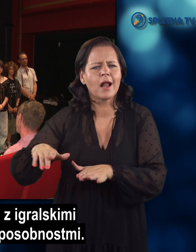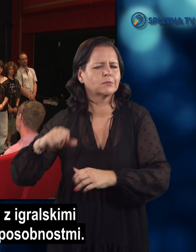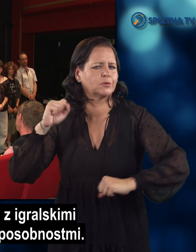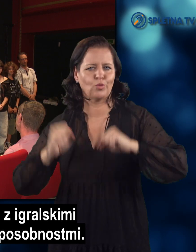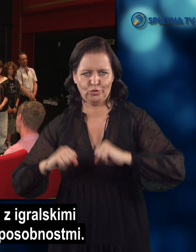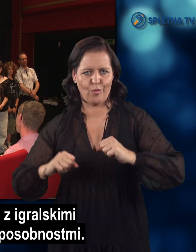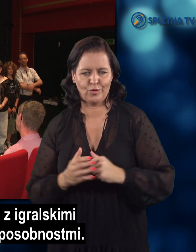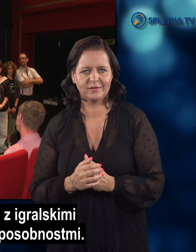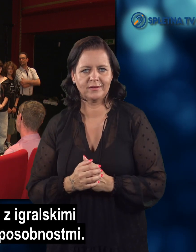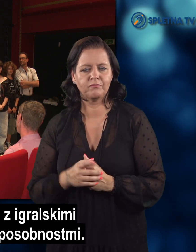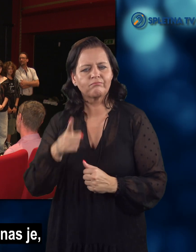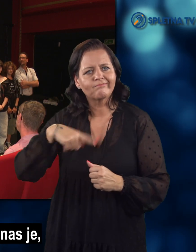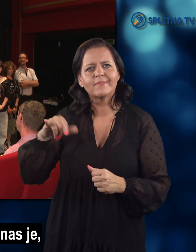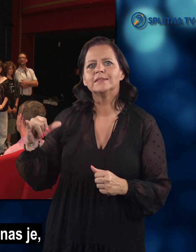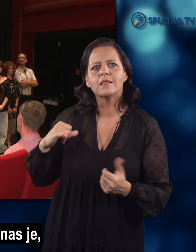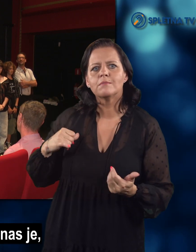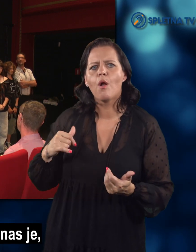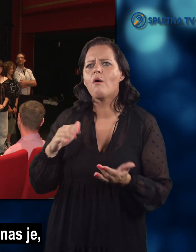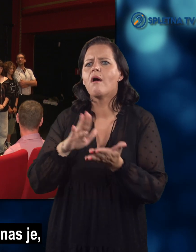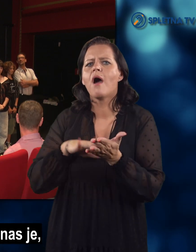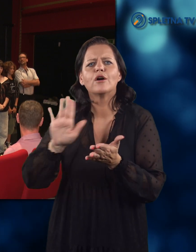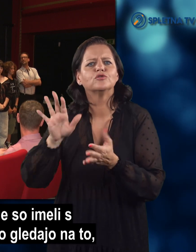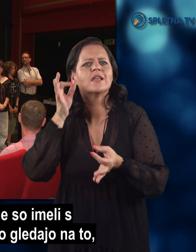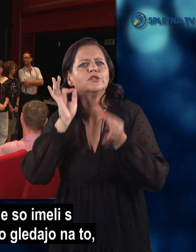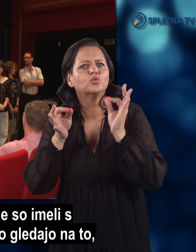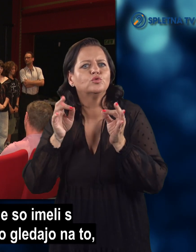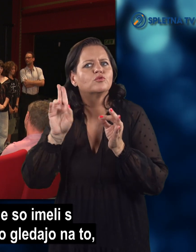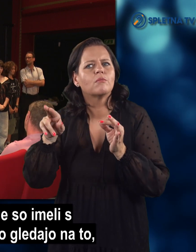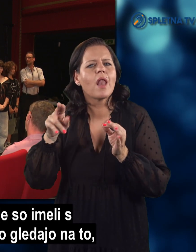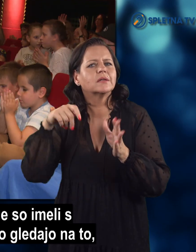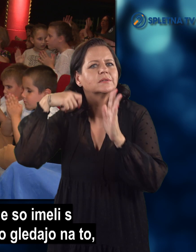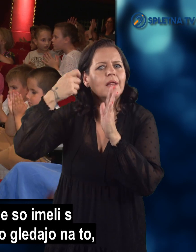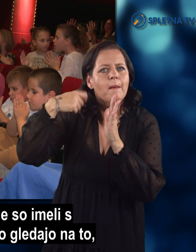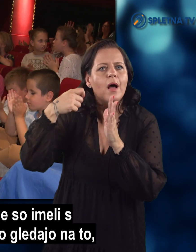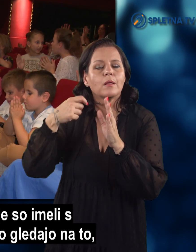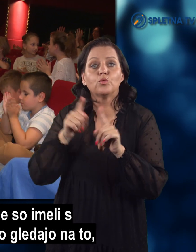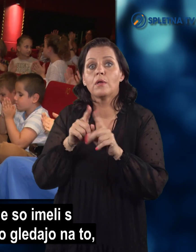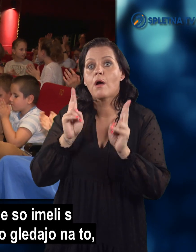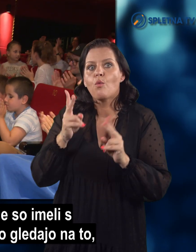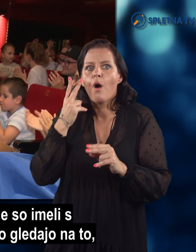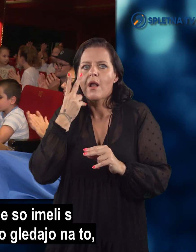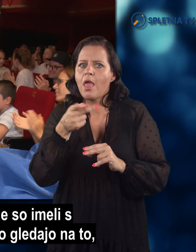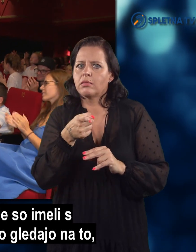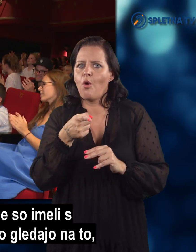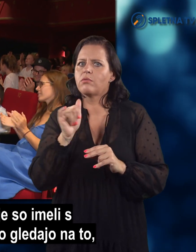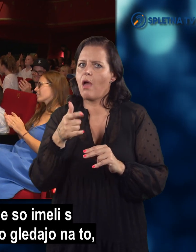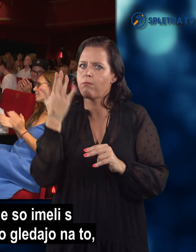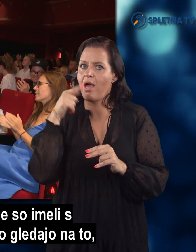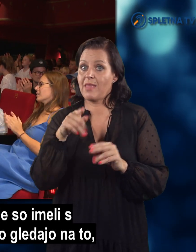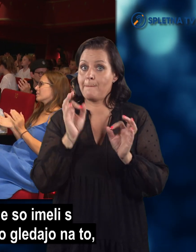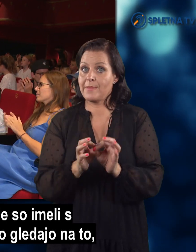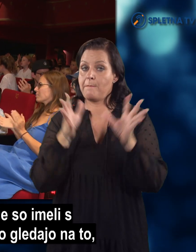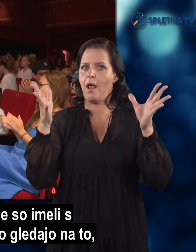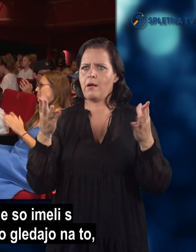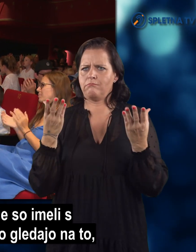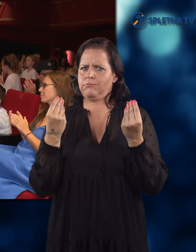skejterskimi sposobnostmi. Zanimalo nas je, kakšne izkušnje so imeli s snemanjem in kako gledajo na to,